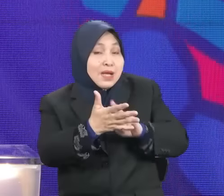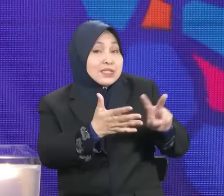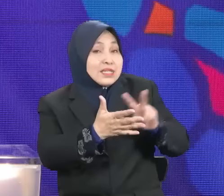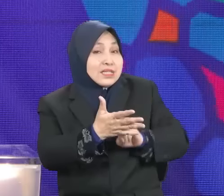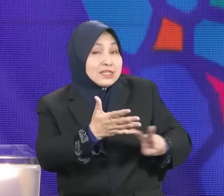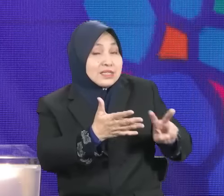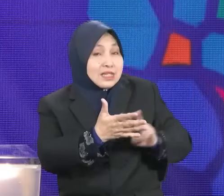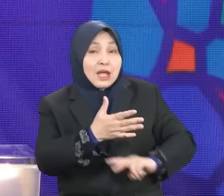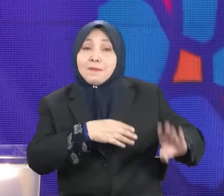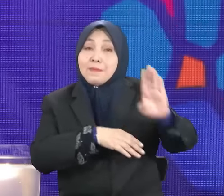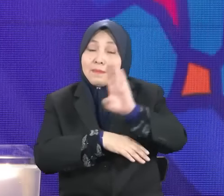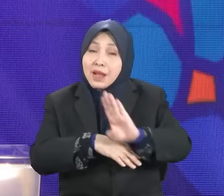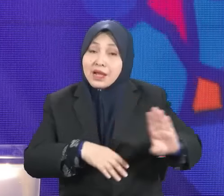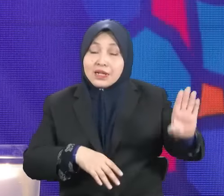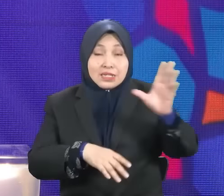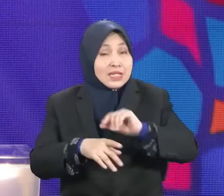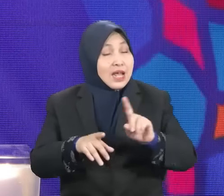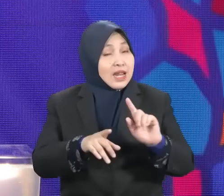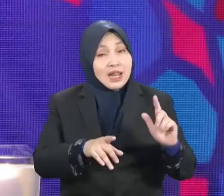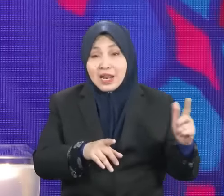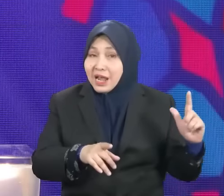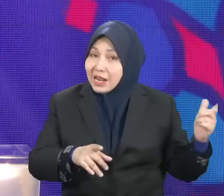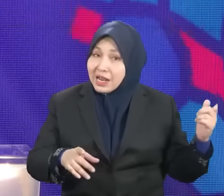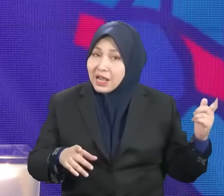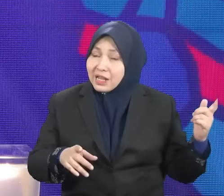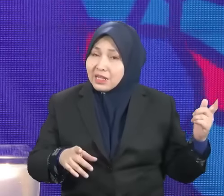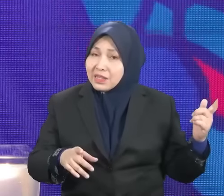baris titik dan sebagainya